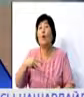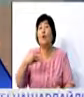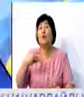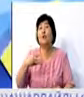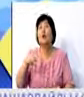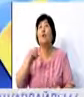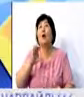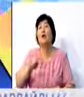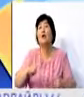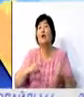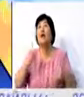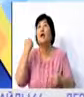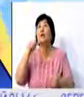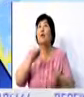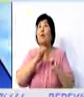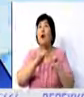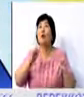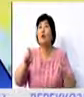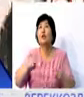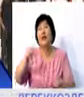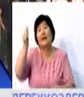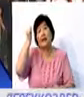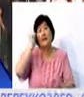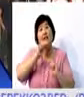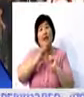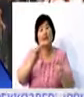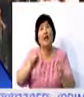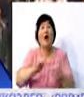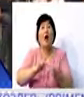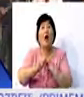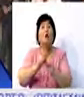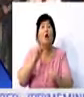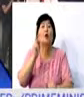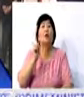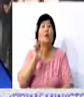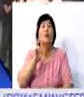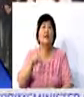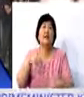мәресіне жетеді. Жеңімпаздар мен жүлдегерлерге естелік сыйлықтар мен ауыспалы кубоктар